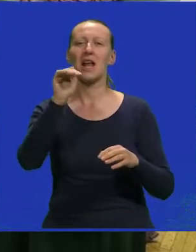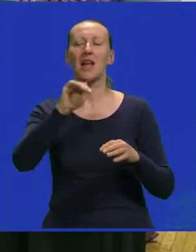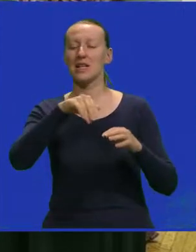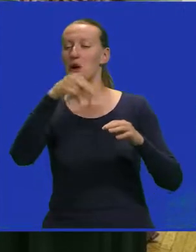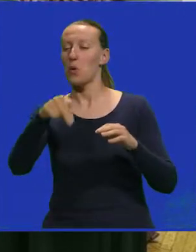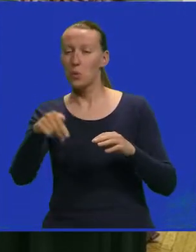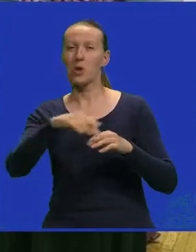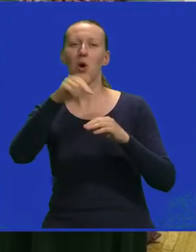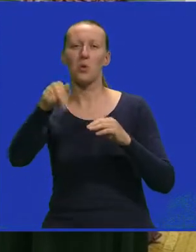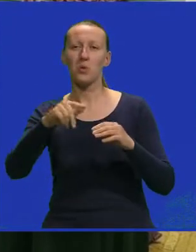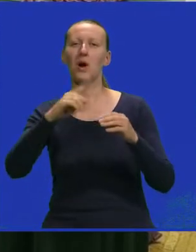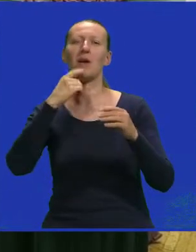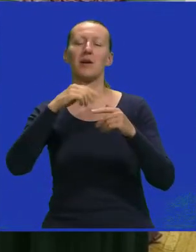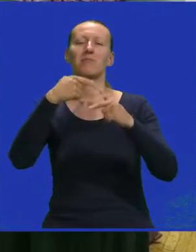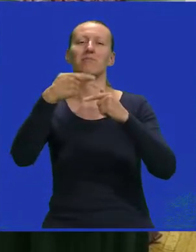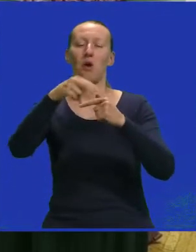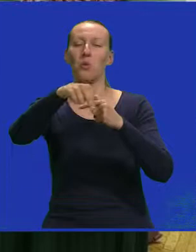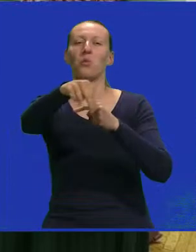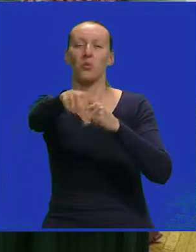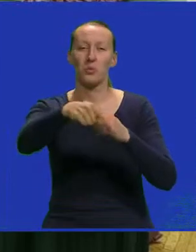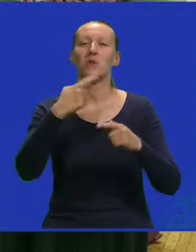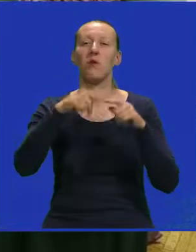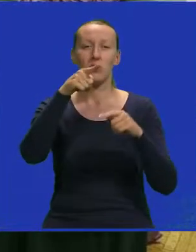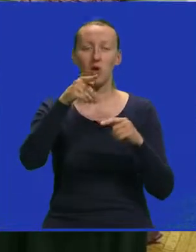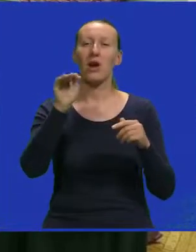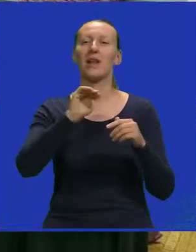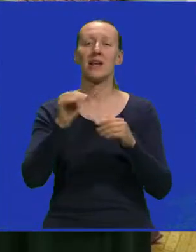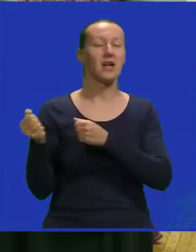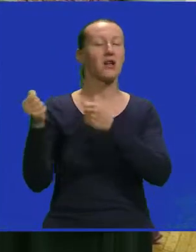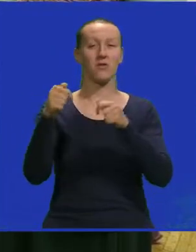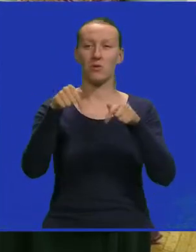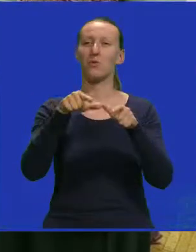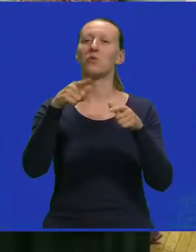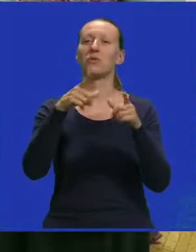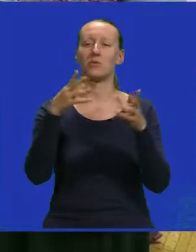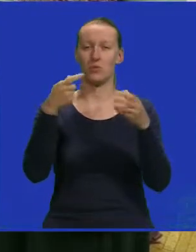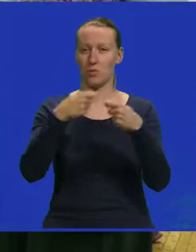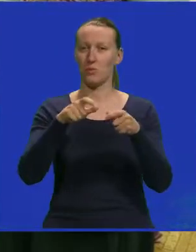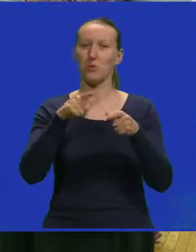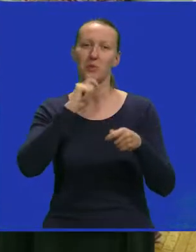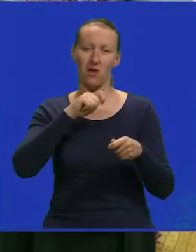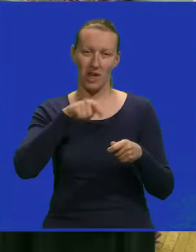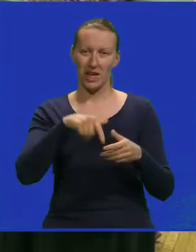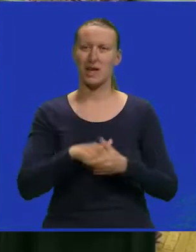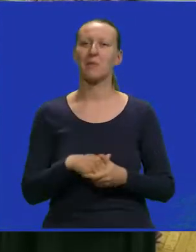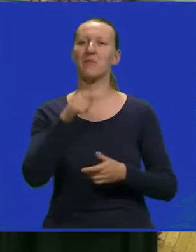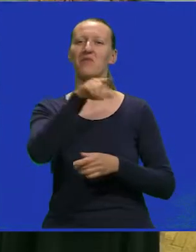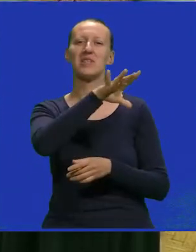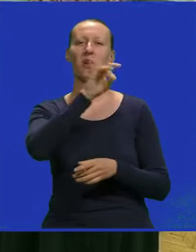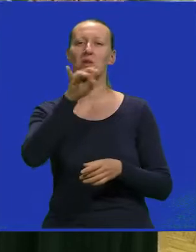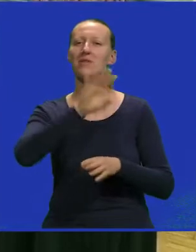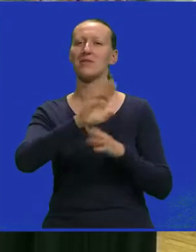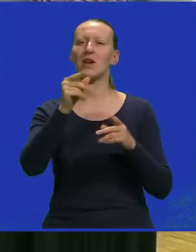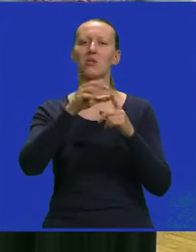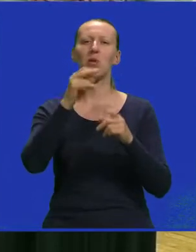dice i njihovi nuki i praunuki. Zato smo dicu dopeljali polipenzionati. E sad, vi ste si zabrli svaki